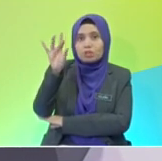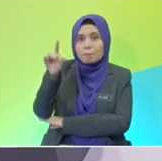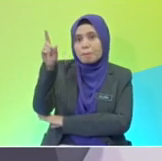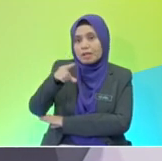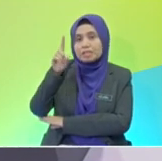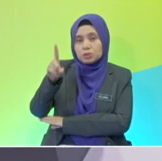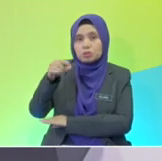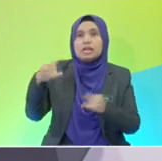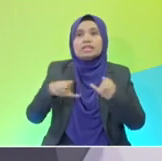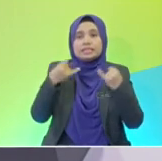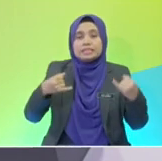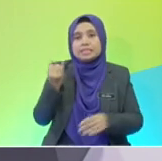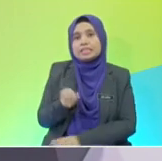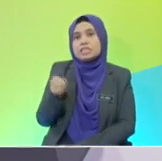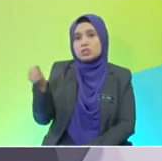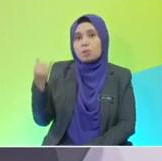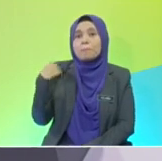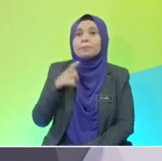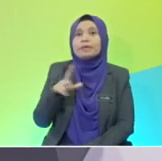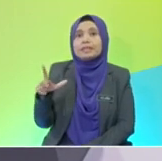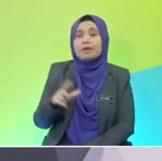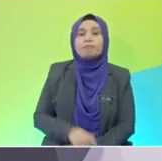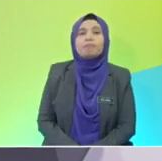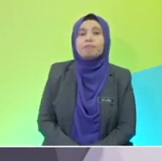jenis instrumennya adalah